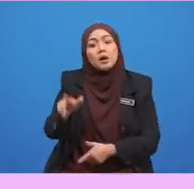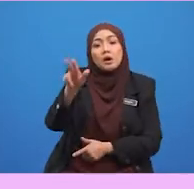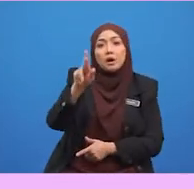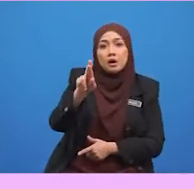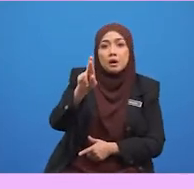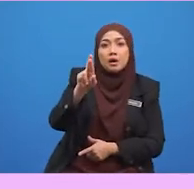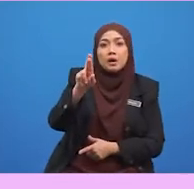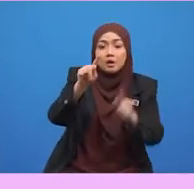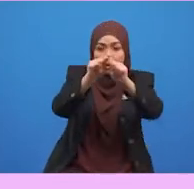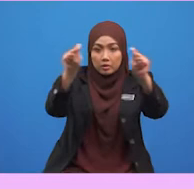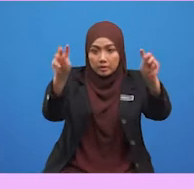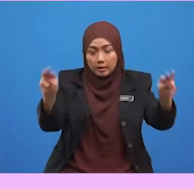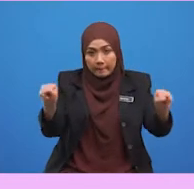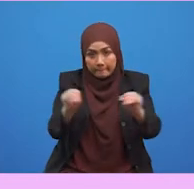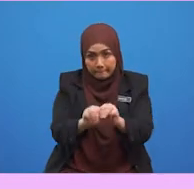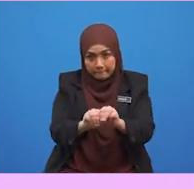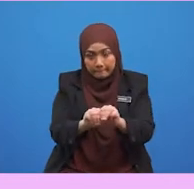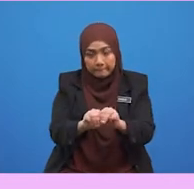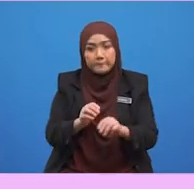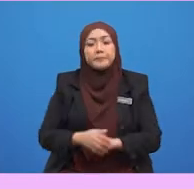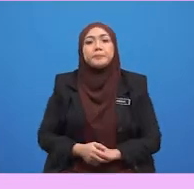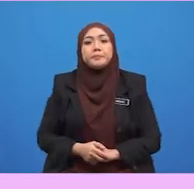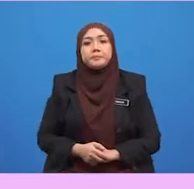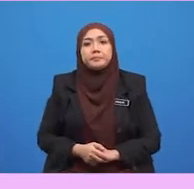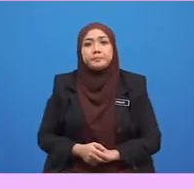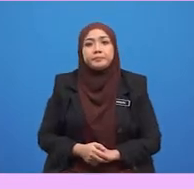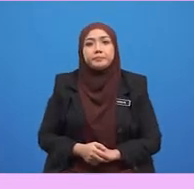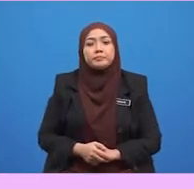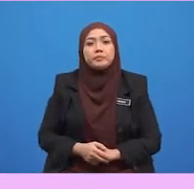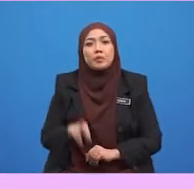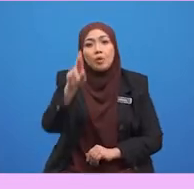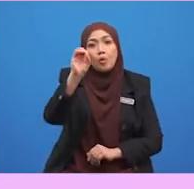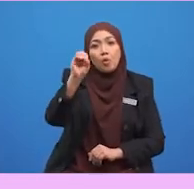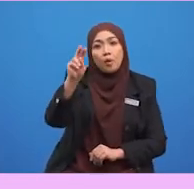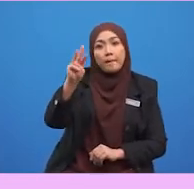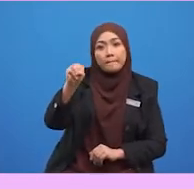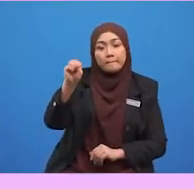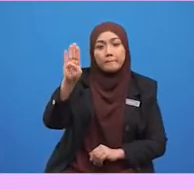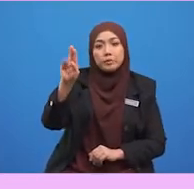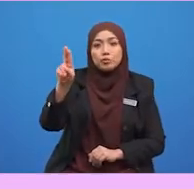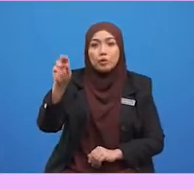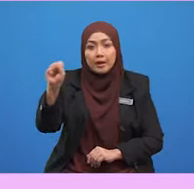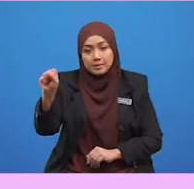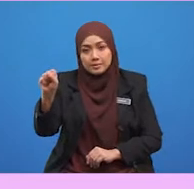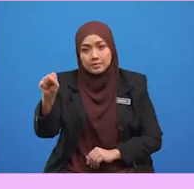luas trapezium. Gunakan rumus luas rombus dan luas